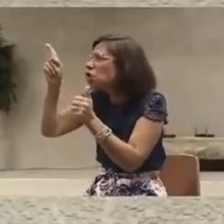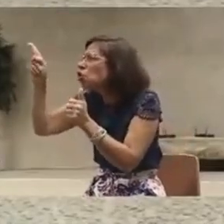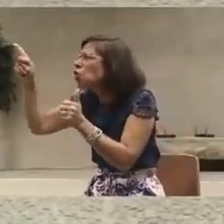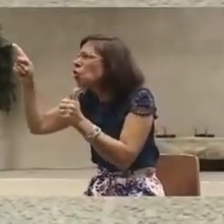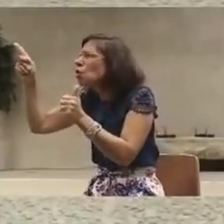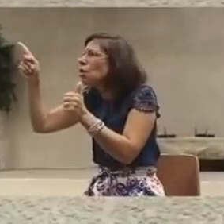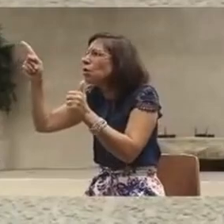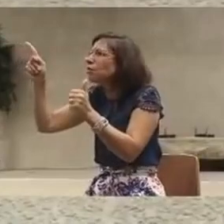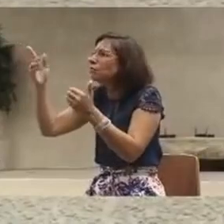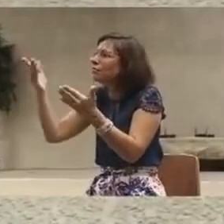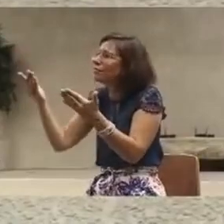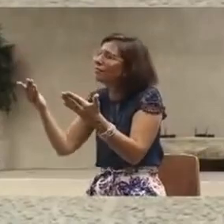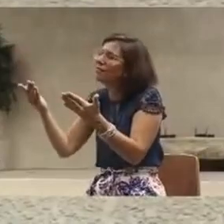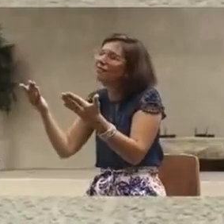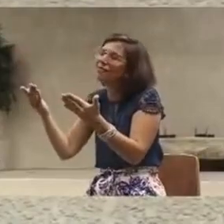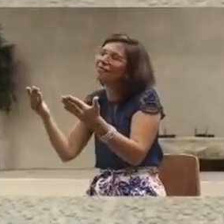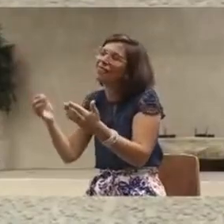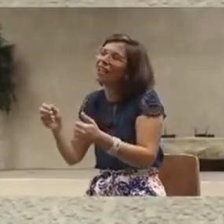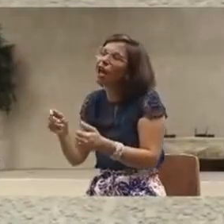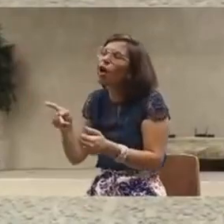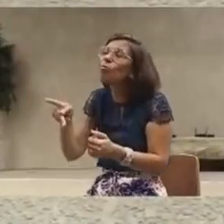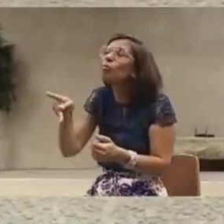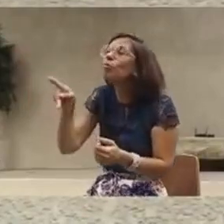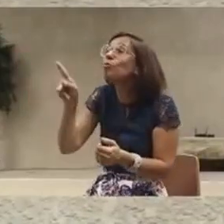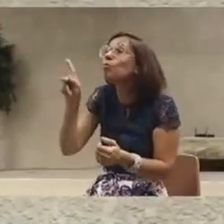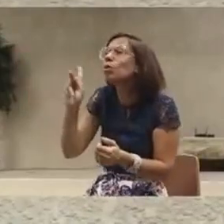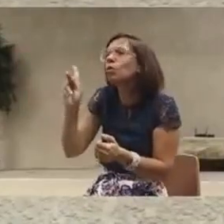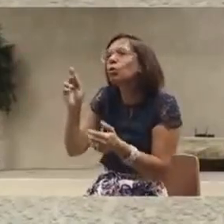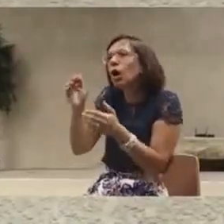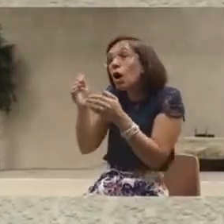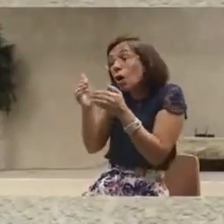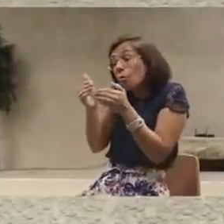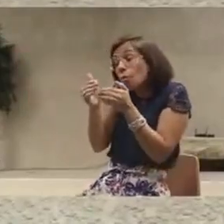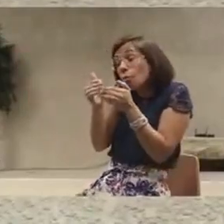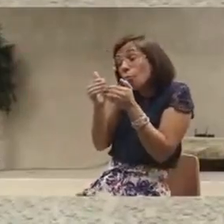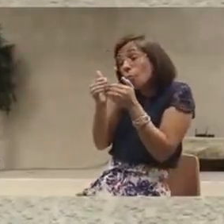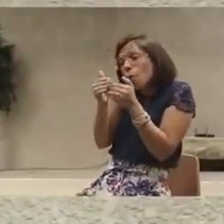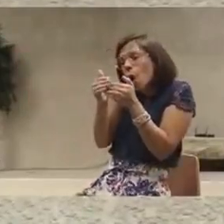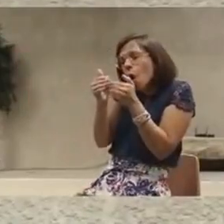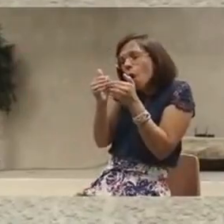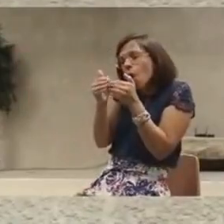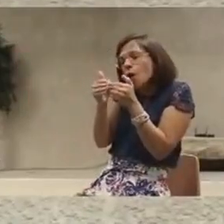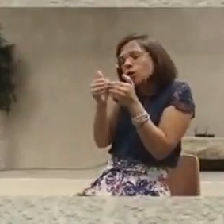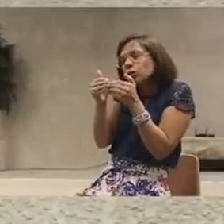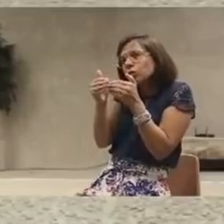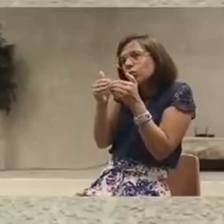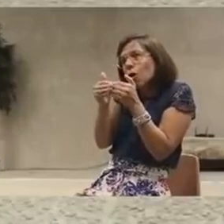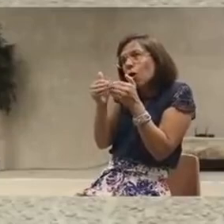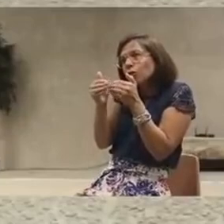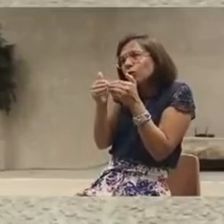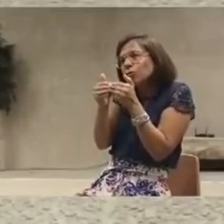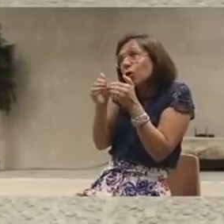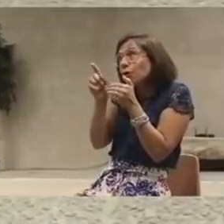plus tu avances, plus tu es proche de la fin de l'épreuve.